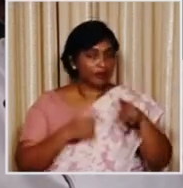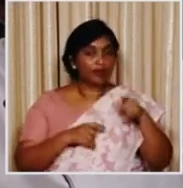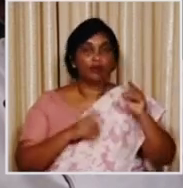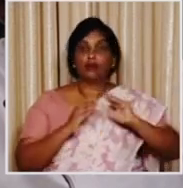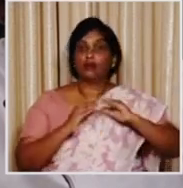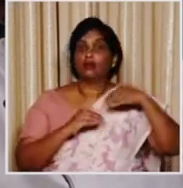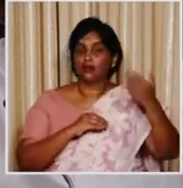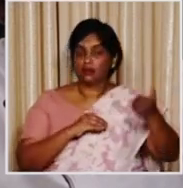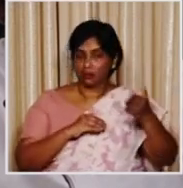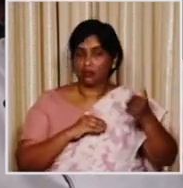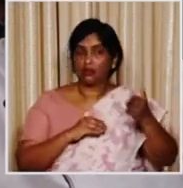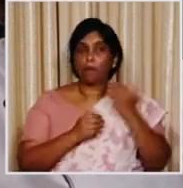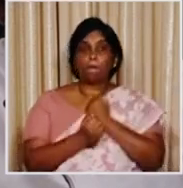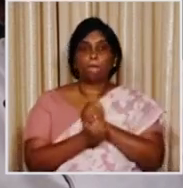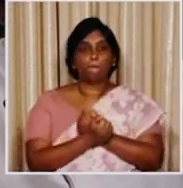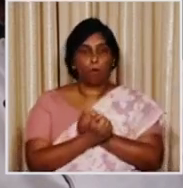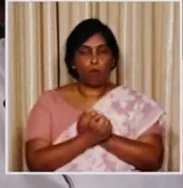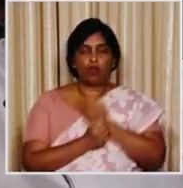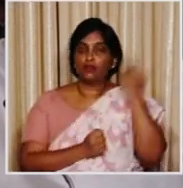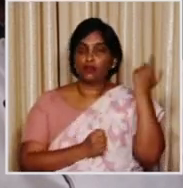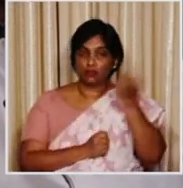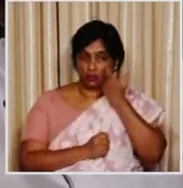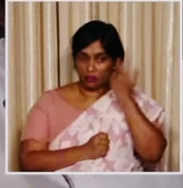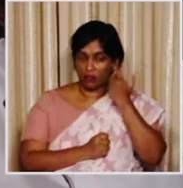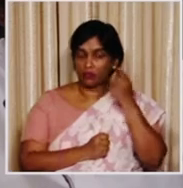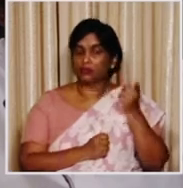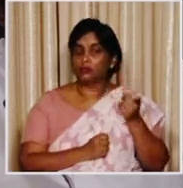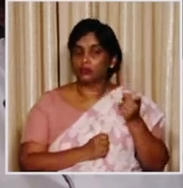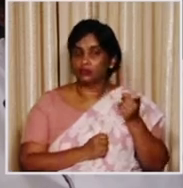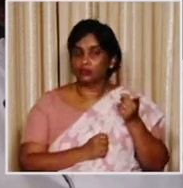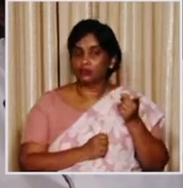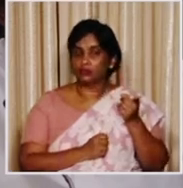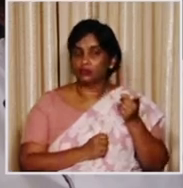මීළඟ දවසේ පොලිසියෙන් හොයලා